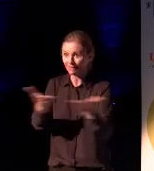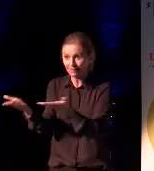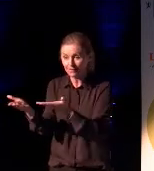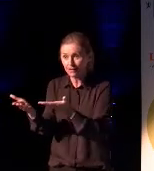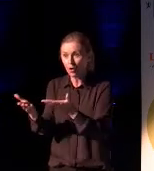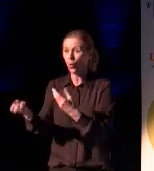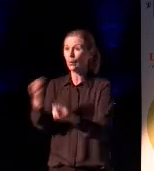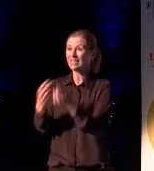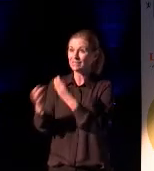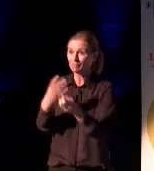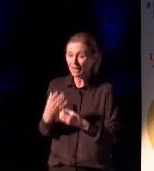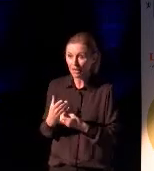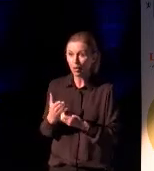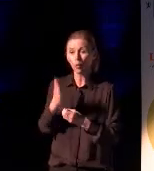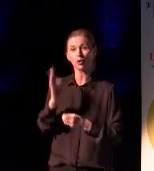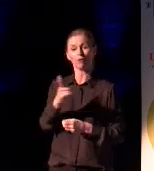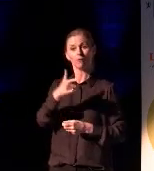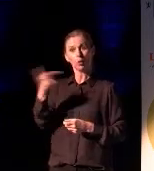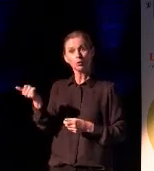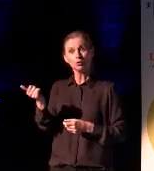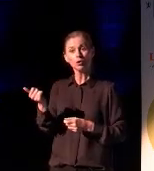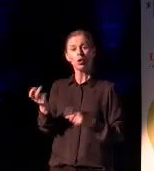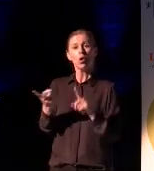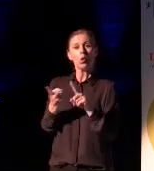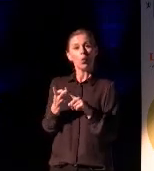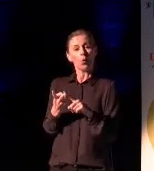for innspillene, takk for oss, og